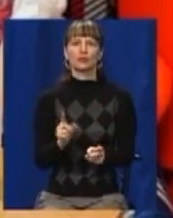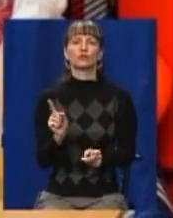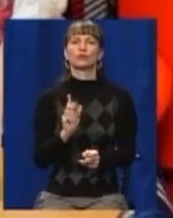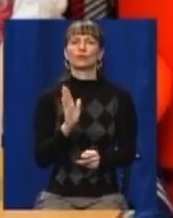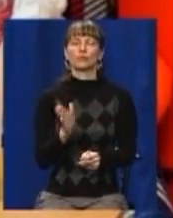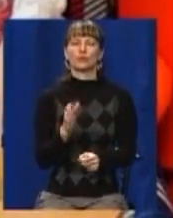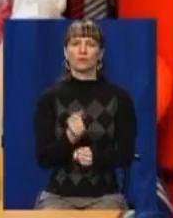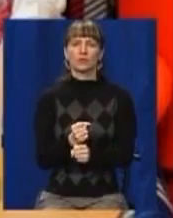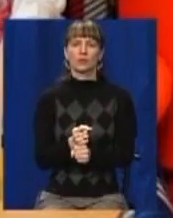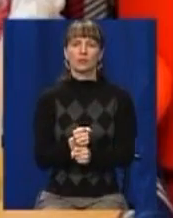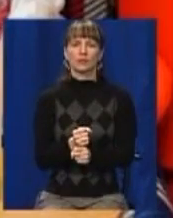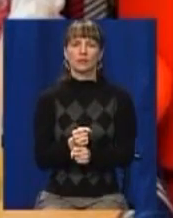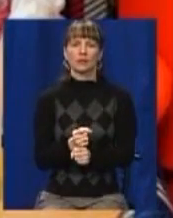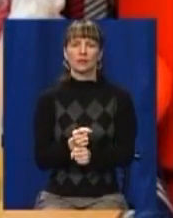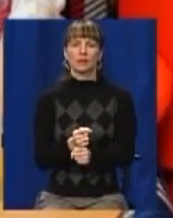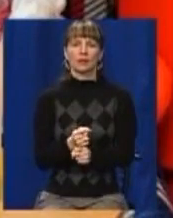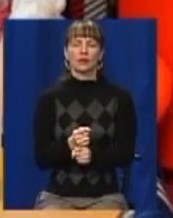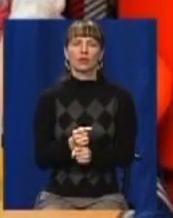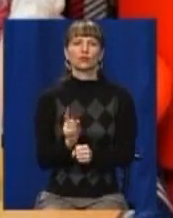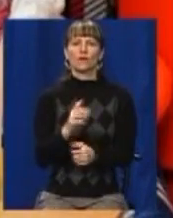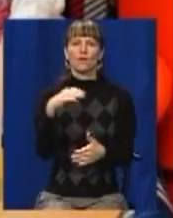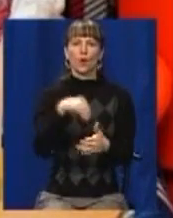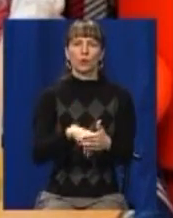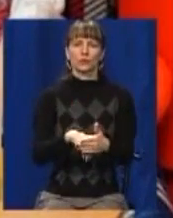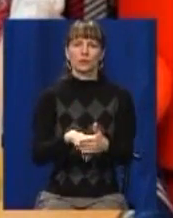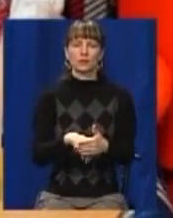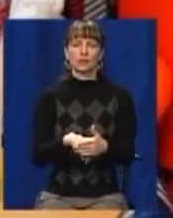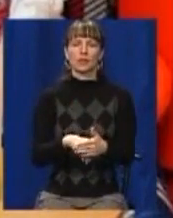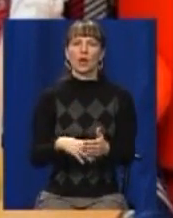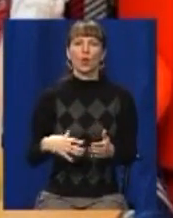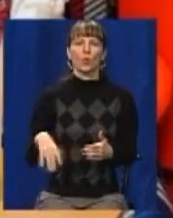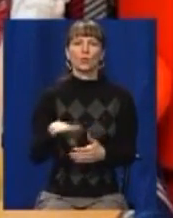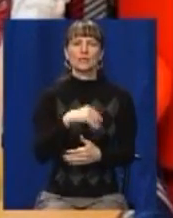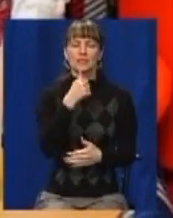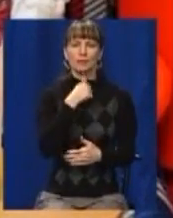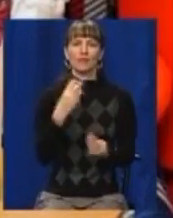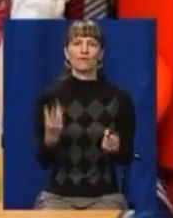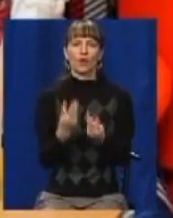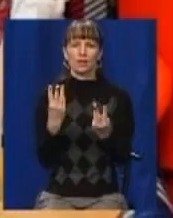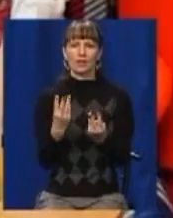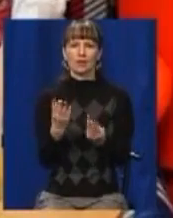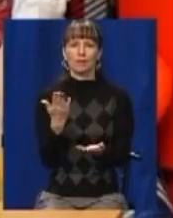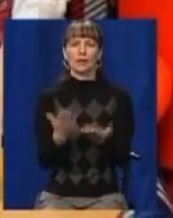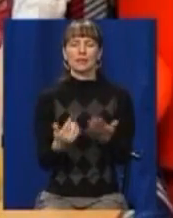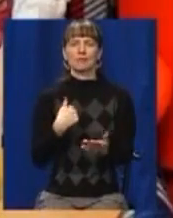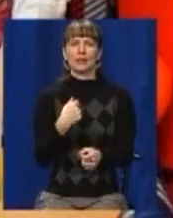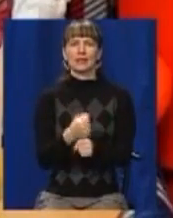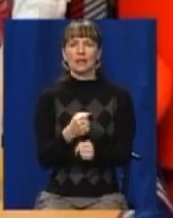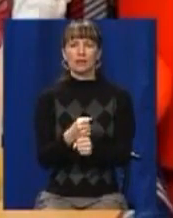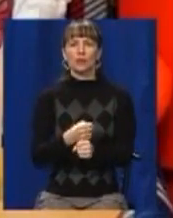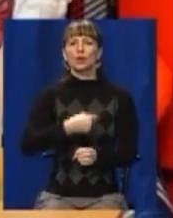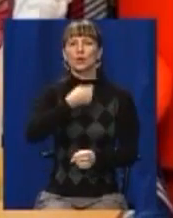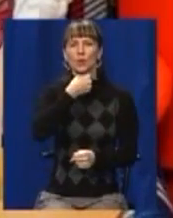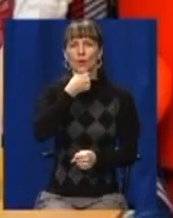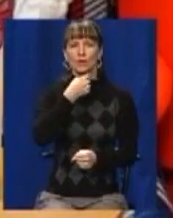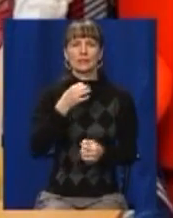полягати, як ти вважаєш? Не знаю. Усі експерименти із вогнем, якщо ми їх робимо, дорослі